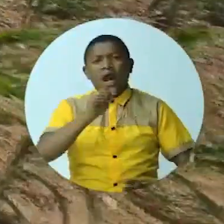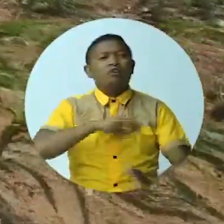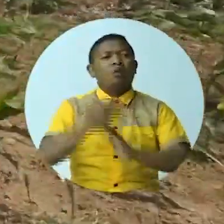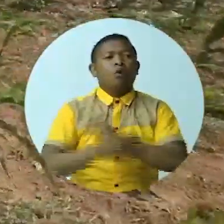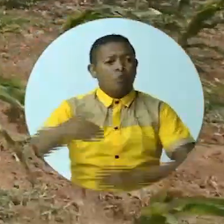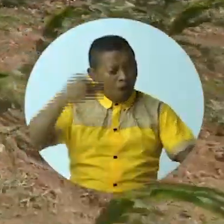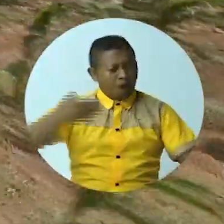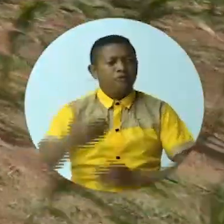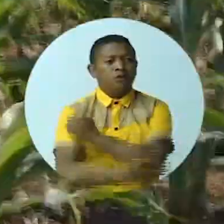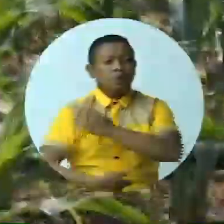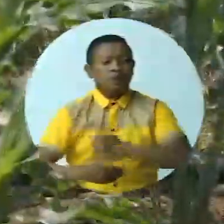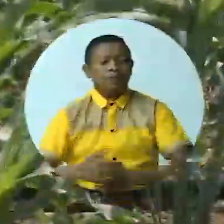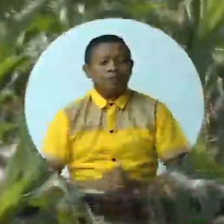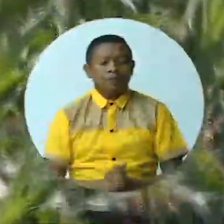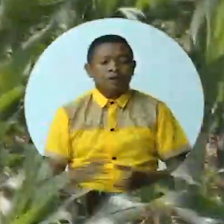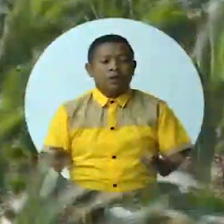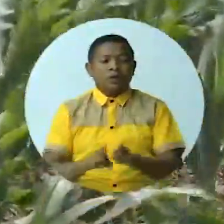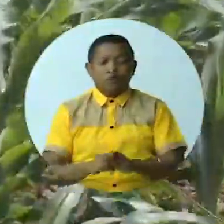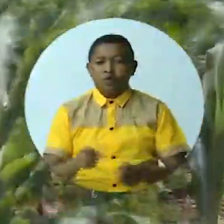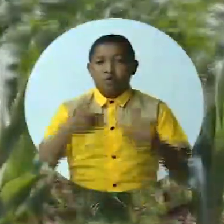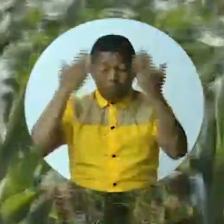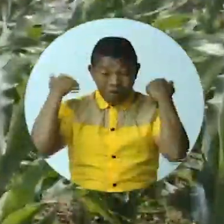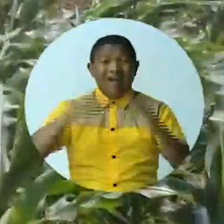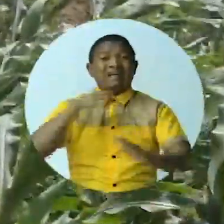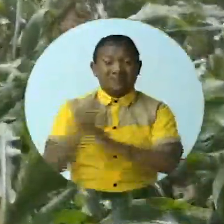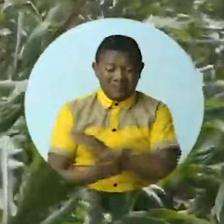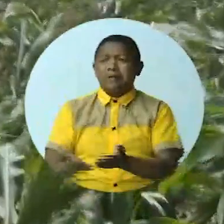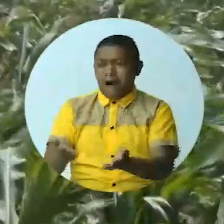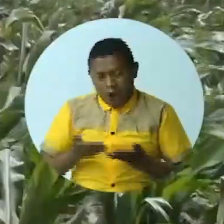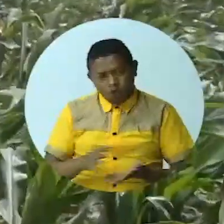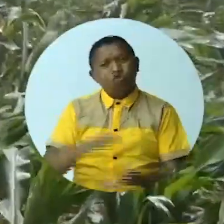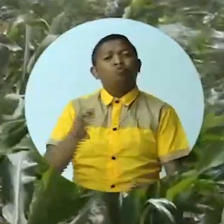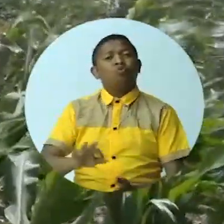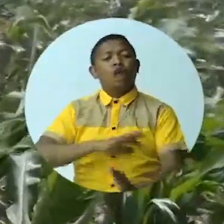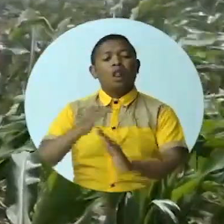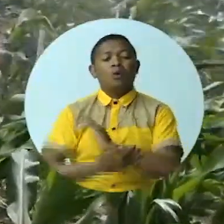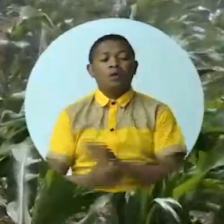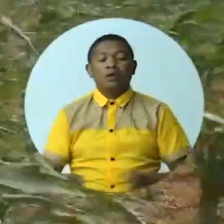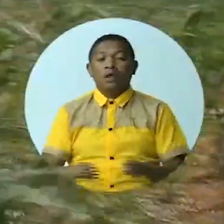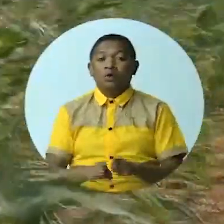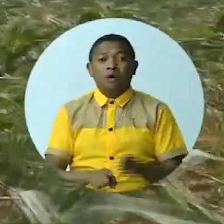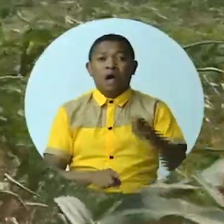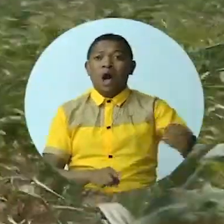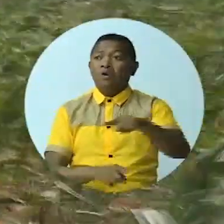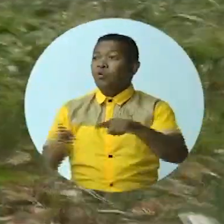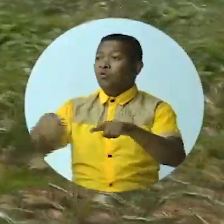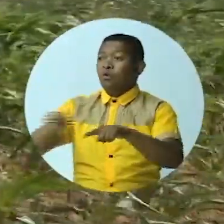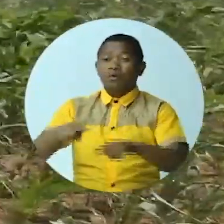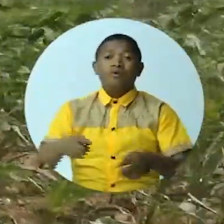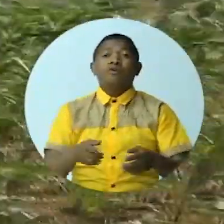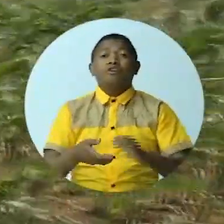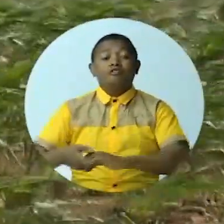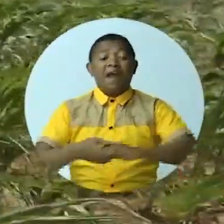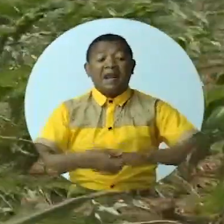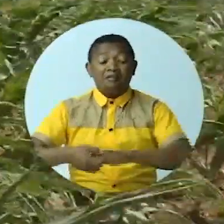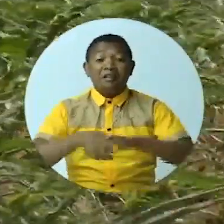ambileny ny mponina ao amin'ny kommuna ifotaka ireo fianakaviana rehetra manodidina